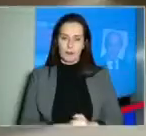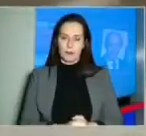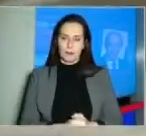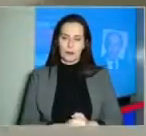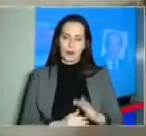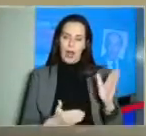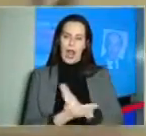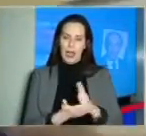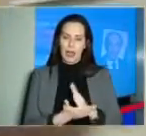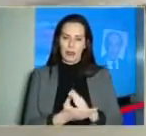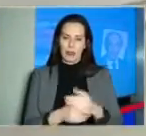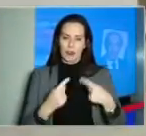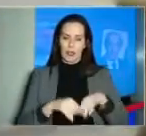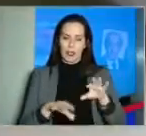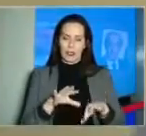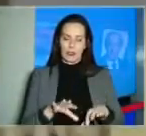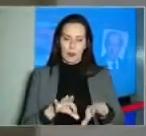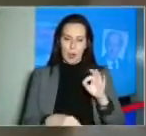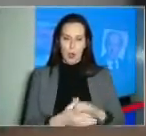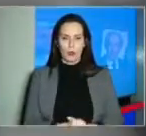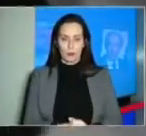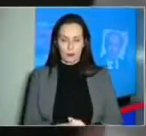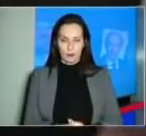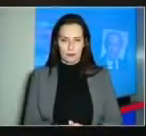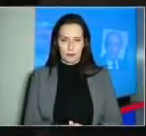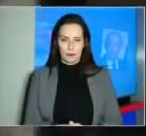בערעור על ההחלטה של ועדת הבחירות.